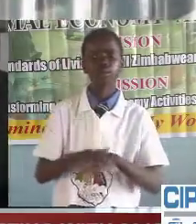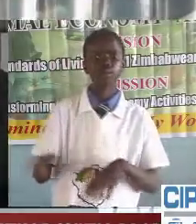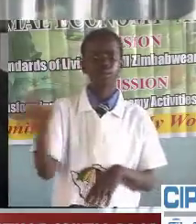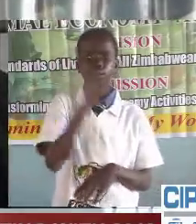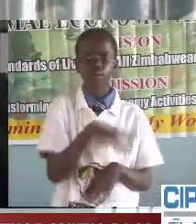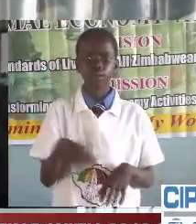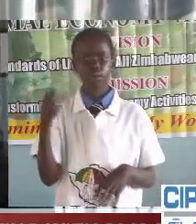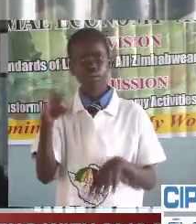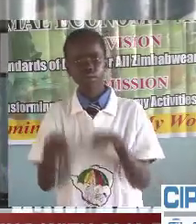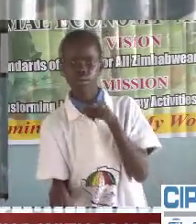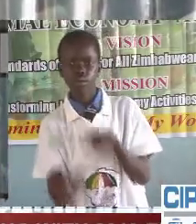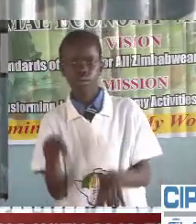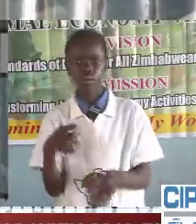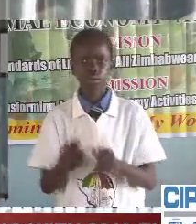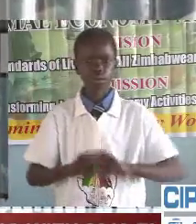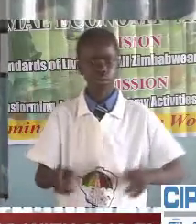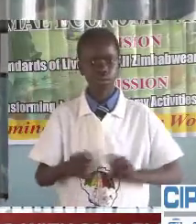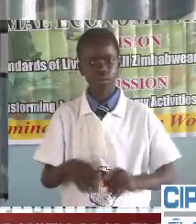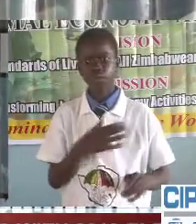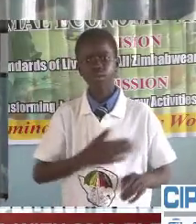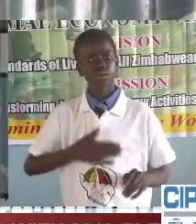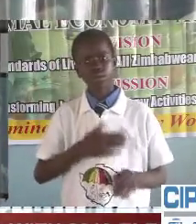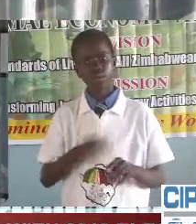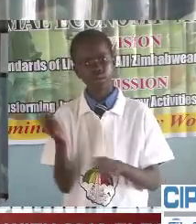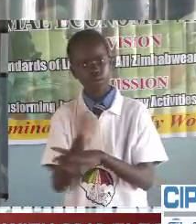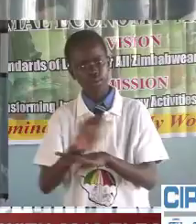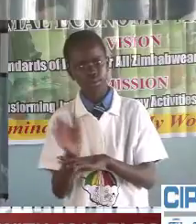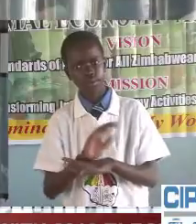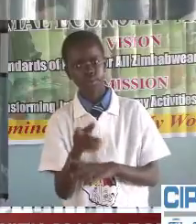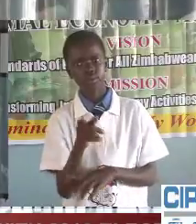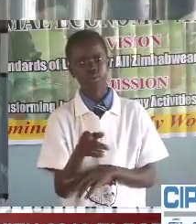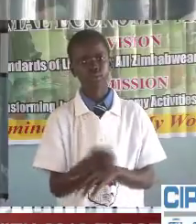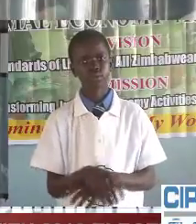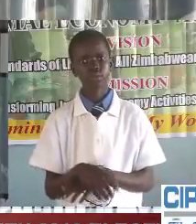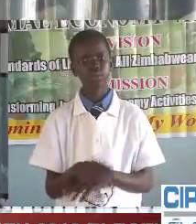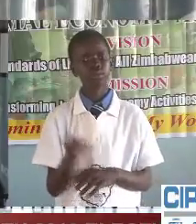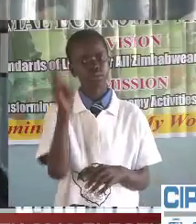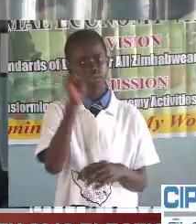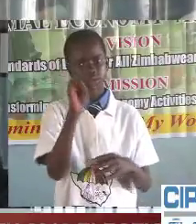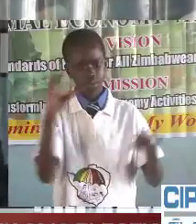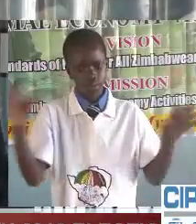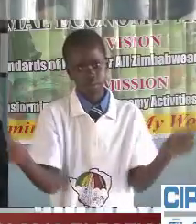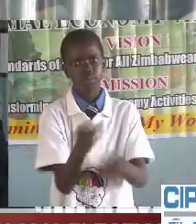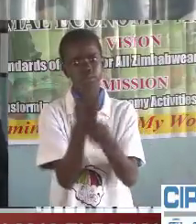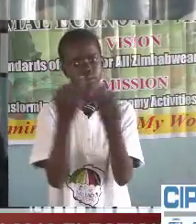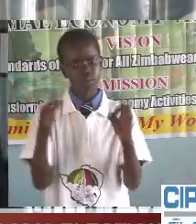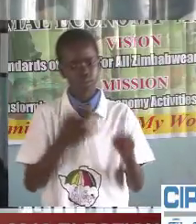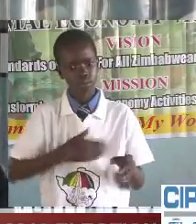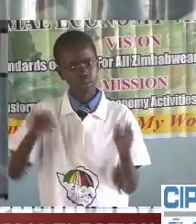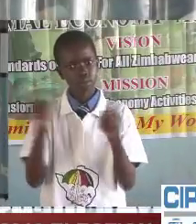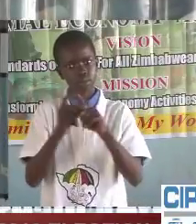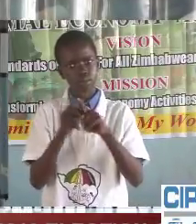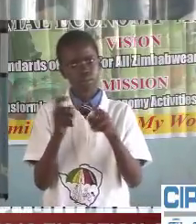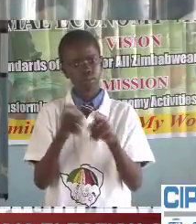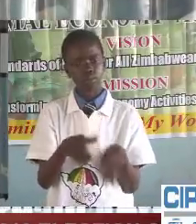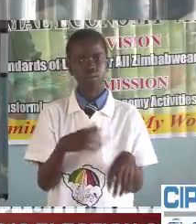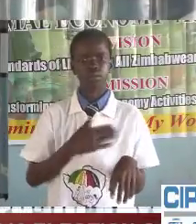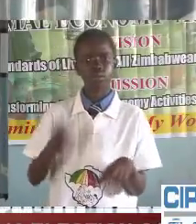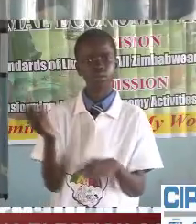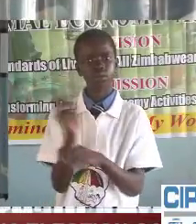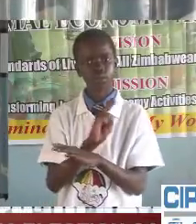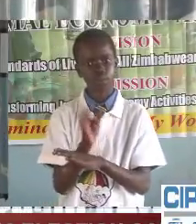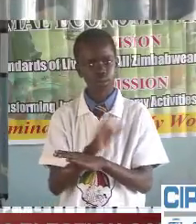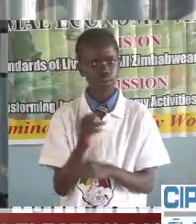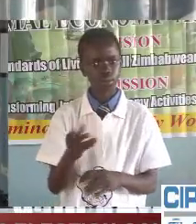wose akwanise kutengesa akasungunuka, akwanise kutengesa asingaharaswi